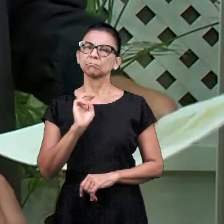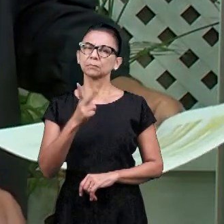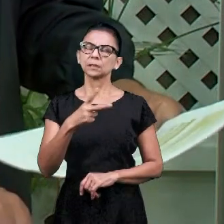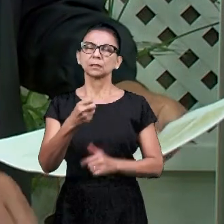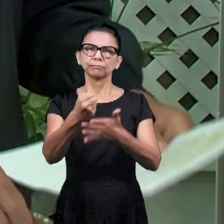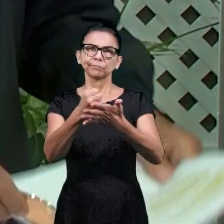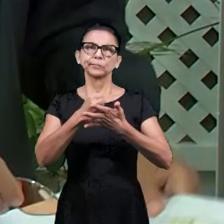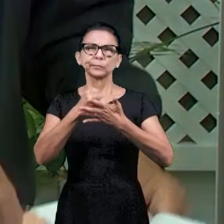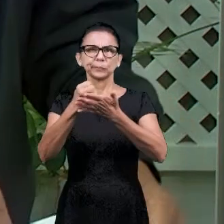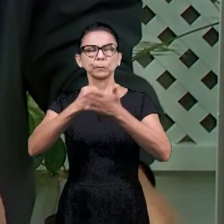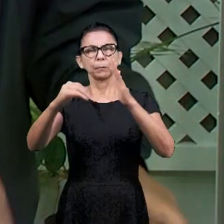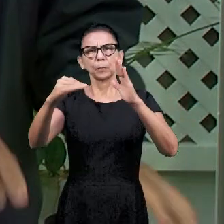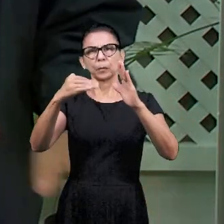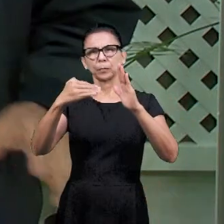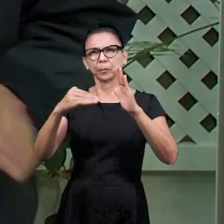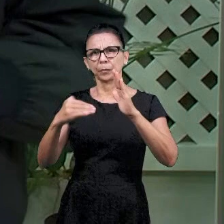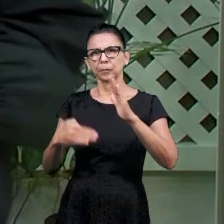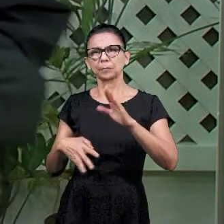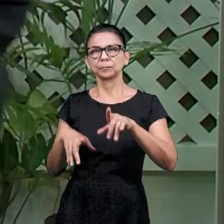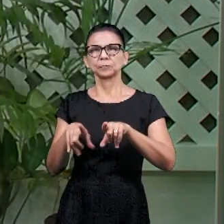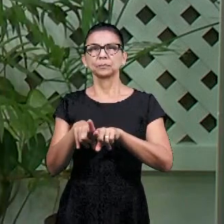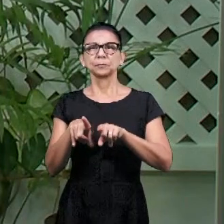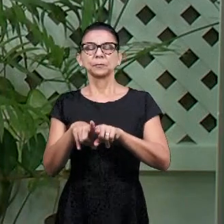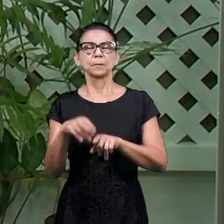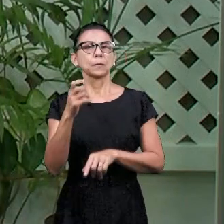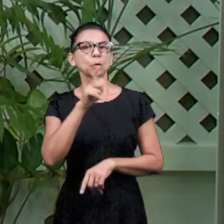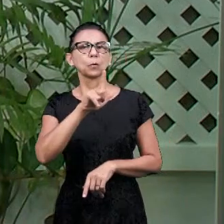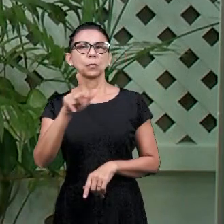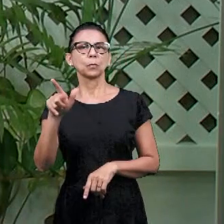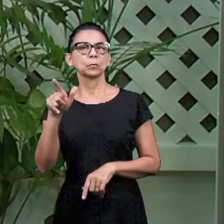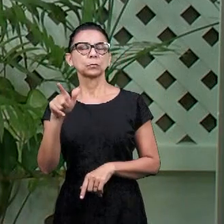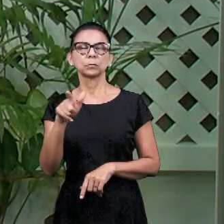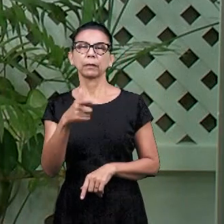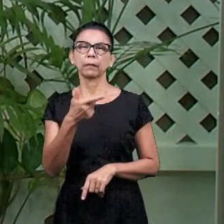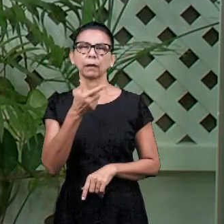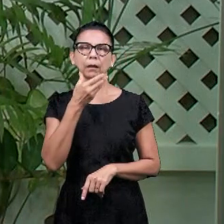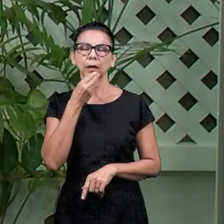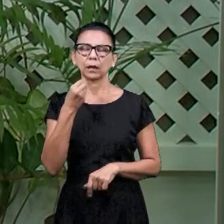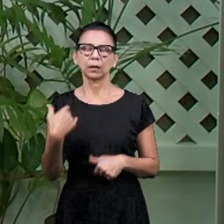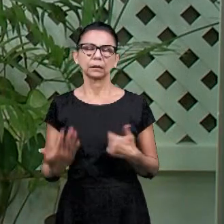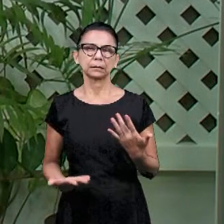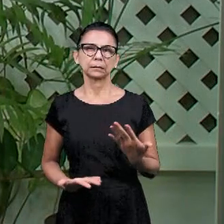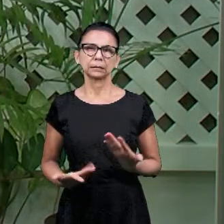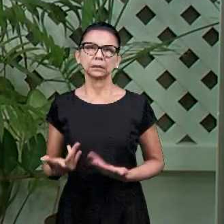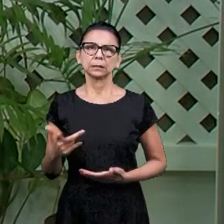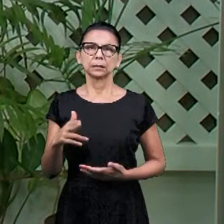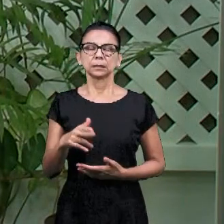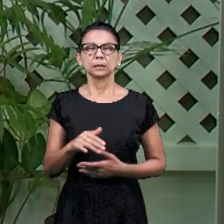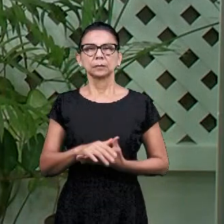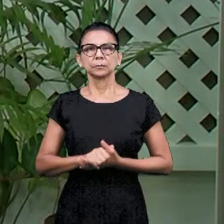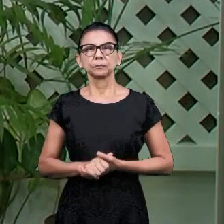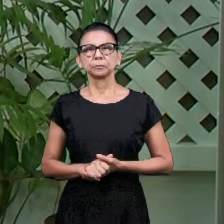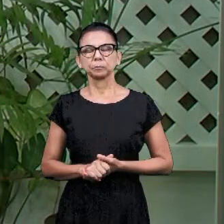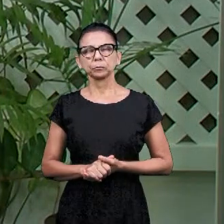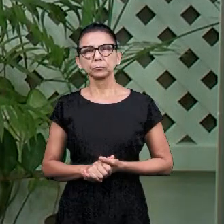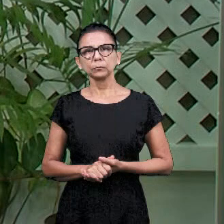pasteur Albino de Rio de Janeiro. Il a une très bonne contribution. Le frère